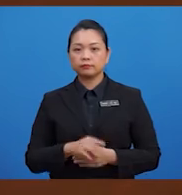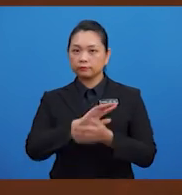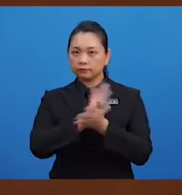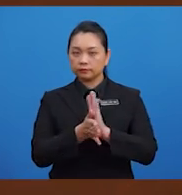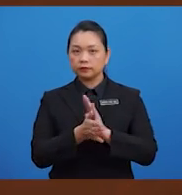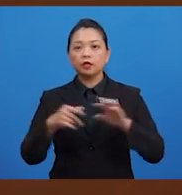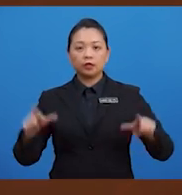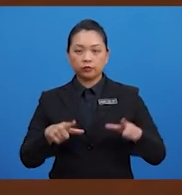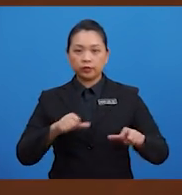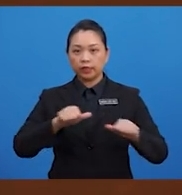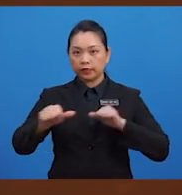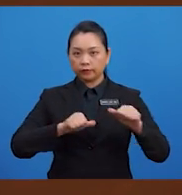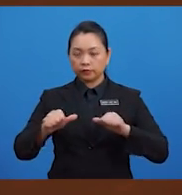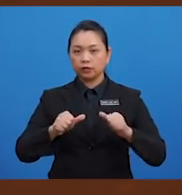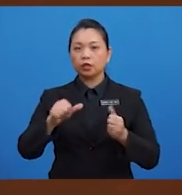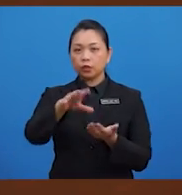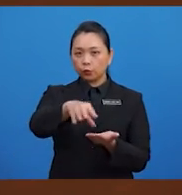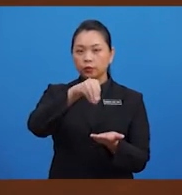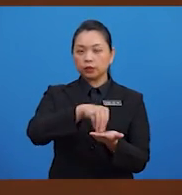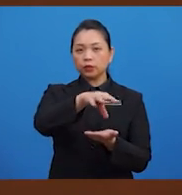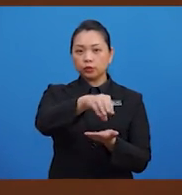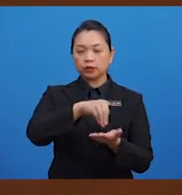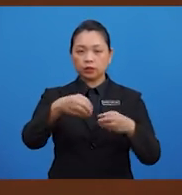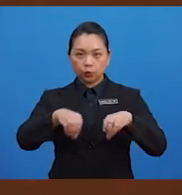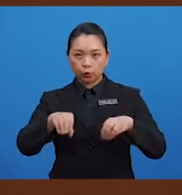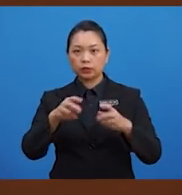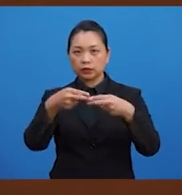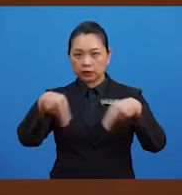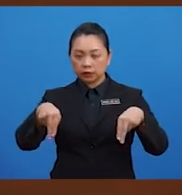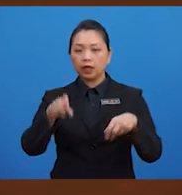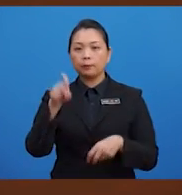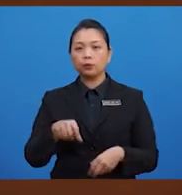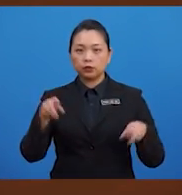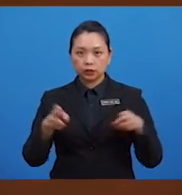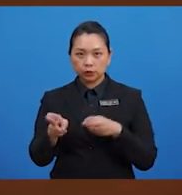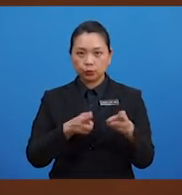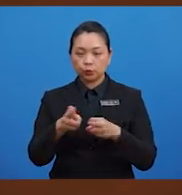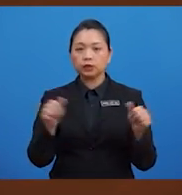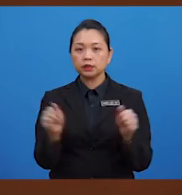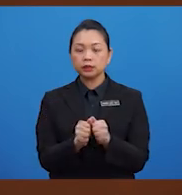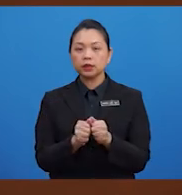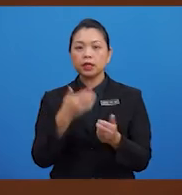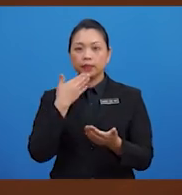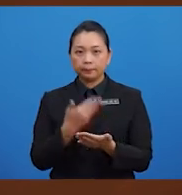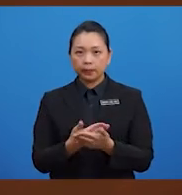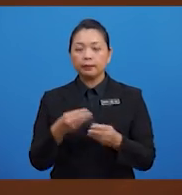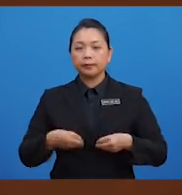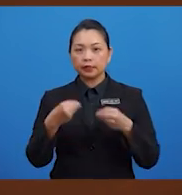Kesimpulannya, melakukan aktiviti kutipan telur tetasan perlulah dikendalikan dengan sebaiknya